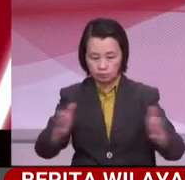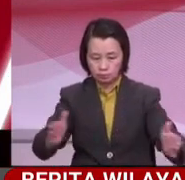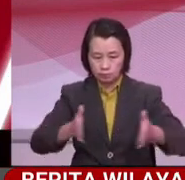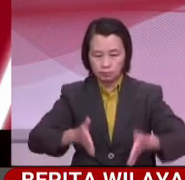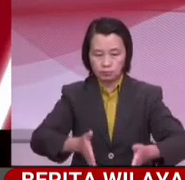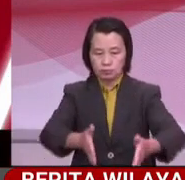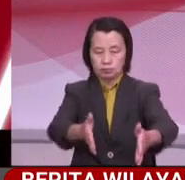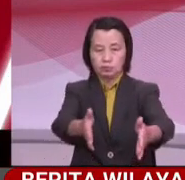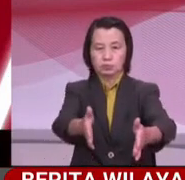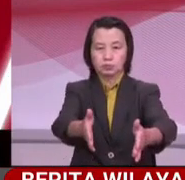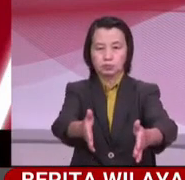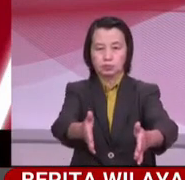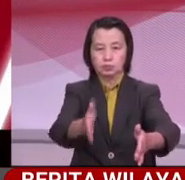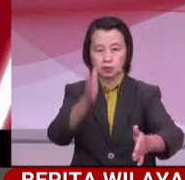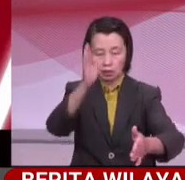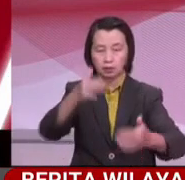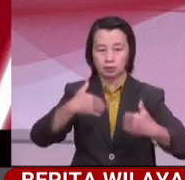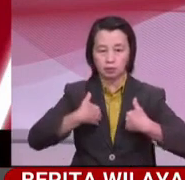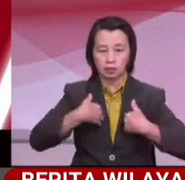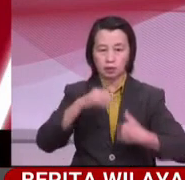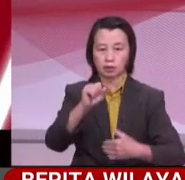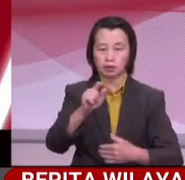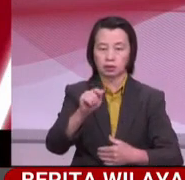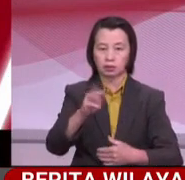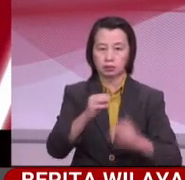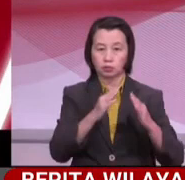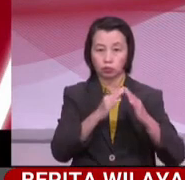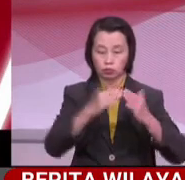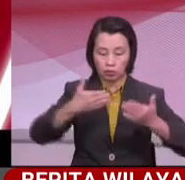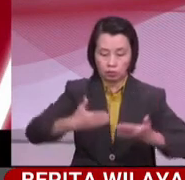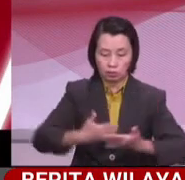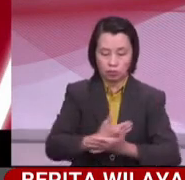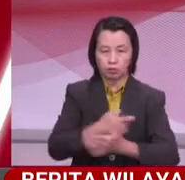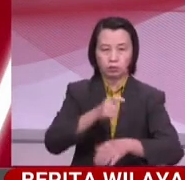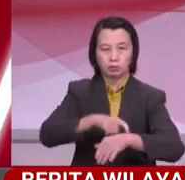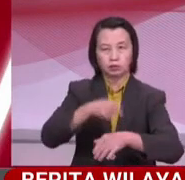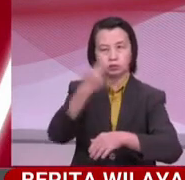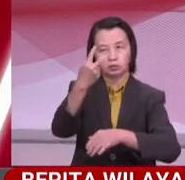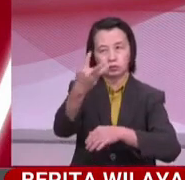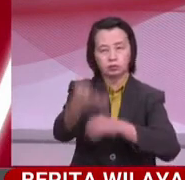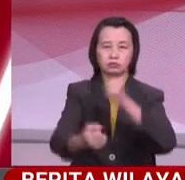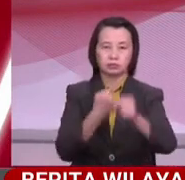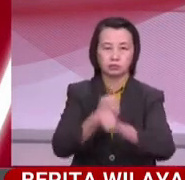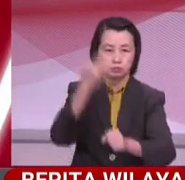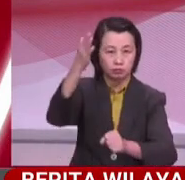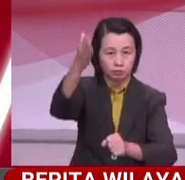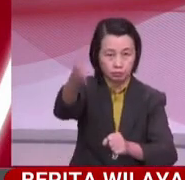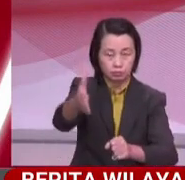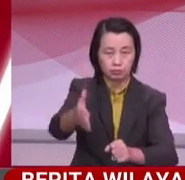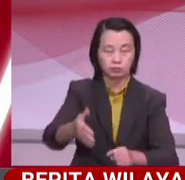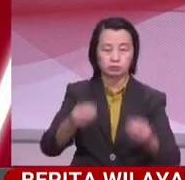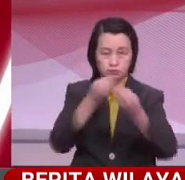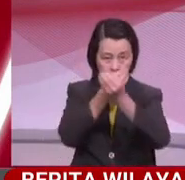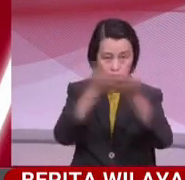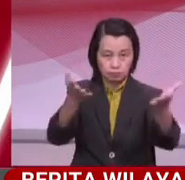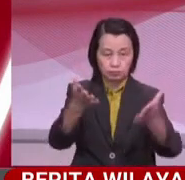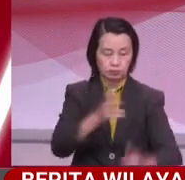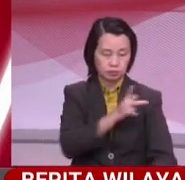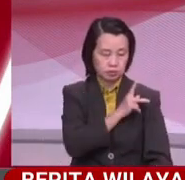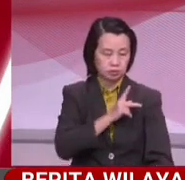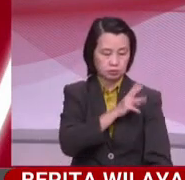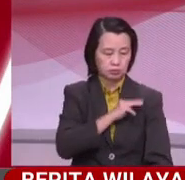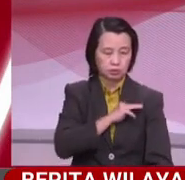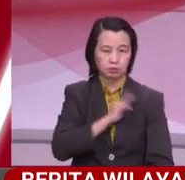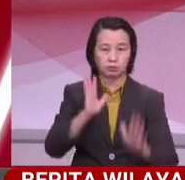jalan pesisir bakal dilengkapi dengan skin Perumahan modern dalam masa beberapa tahun akan datangnya mendedahkan perkara itu ke teman